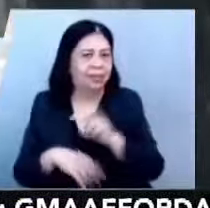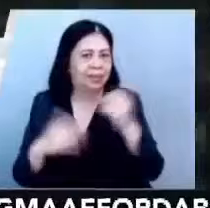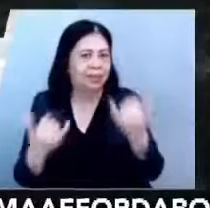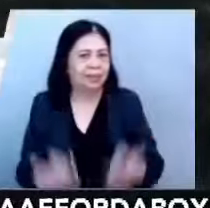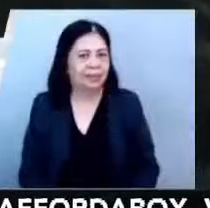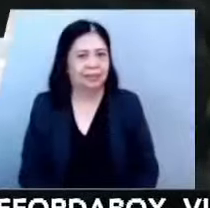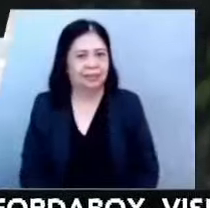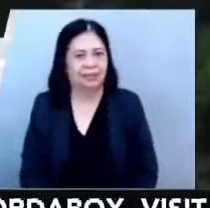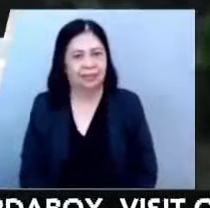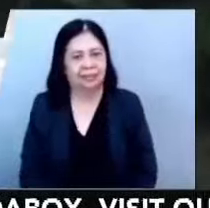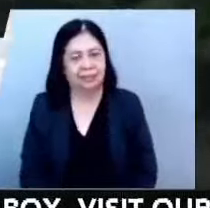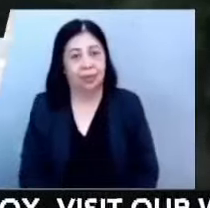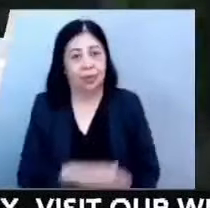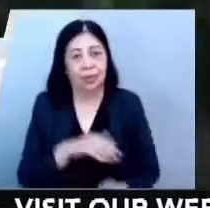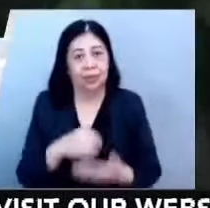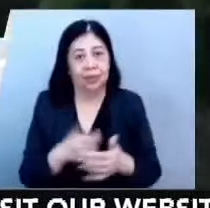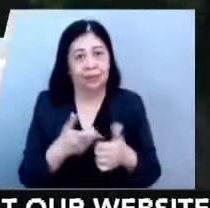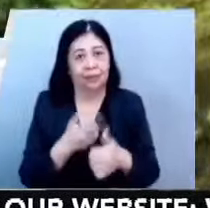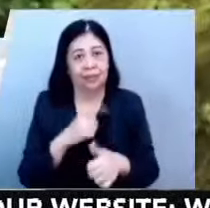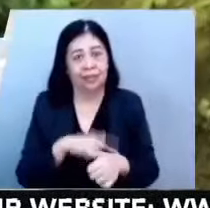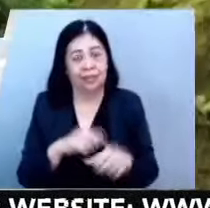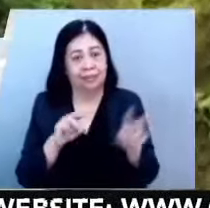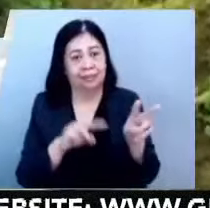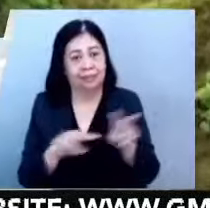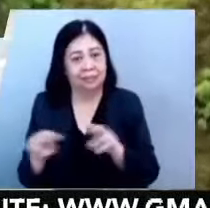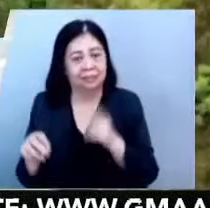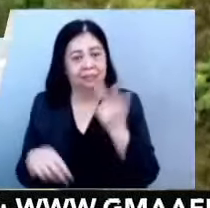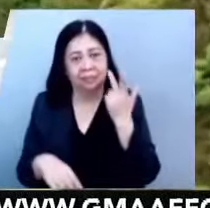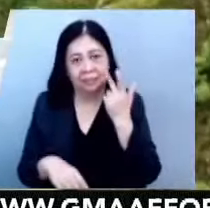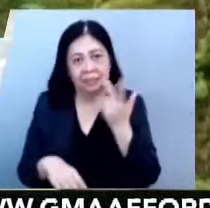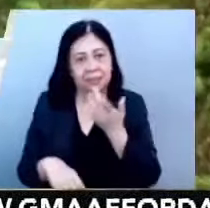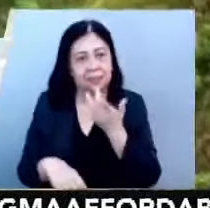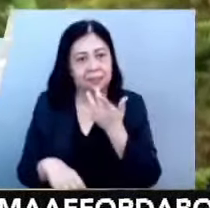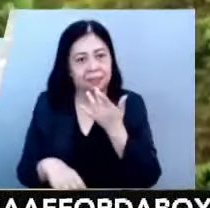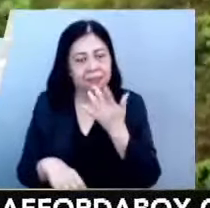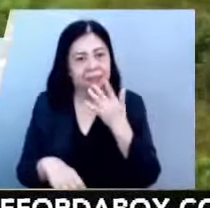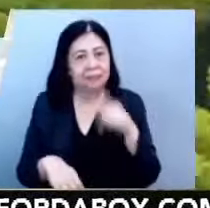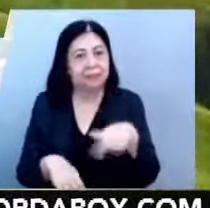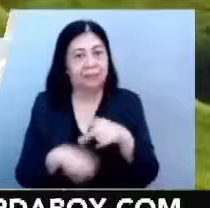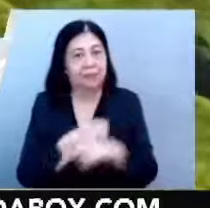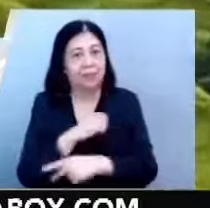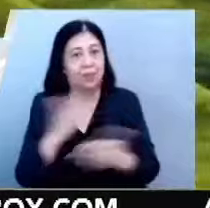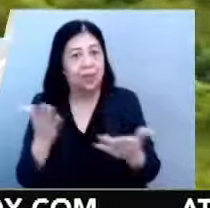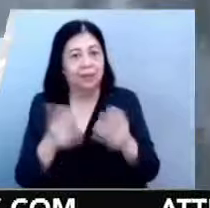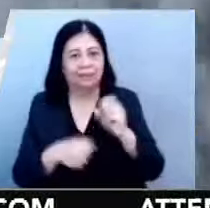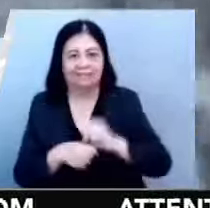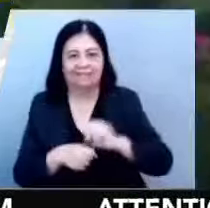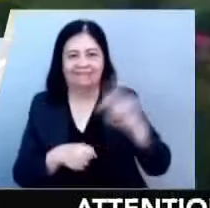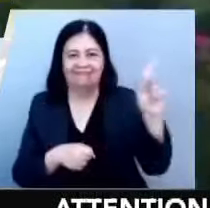Lahat ng yan, first time natin makikita at matitikman sa probinsya ng Sultan Kudarat.